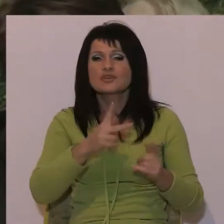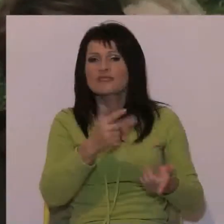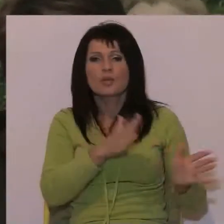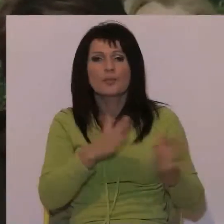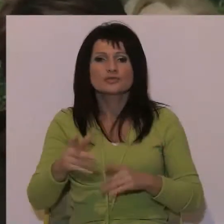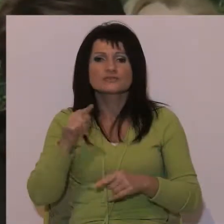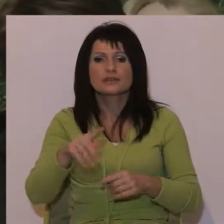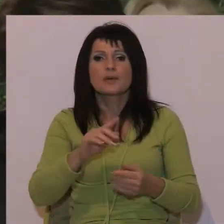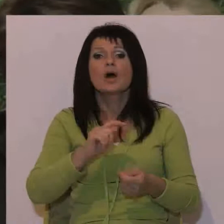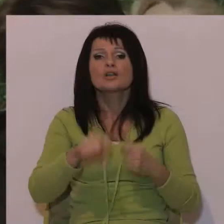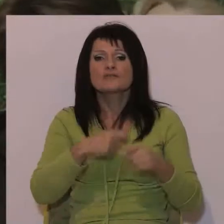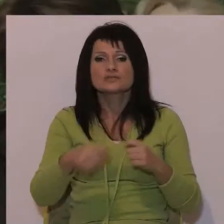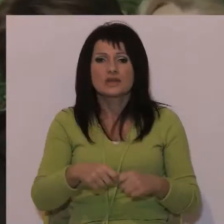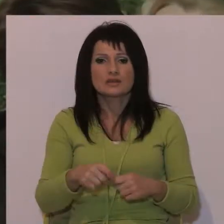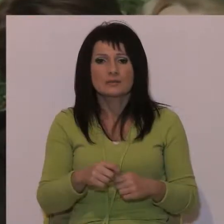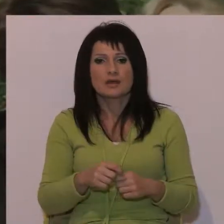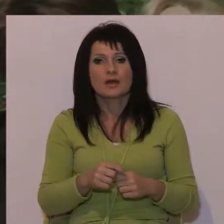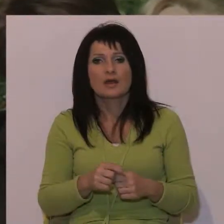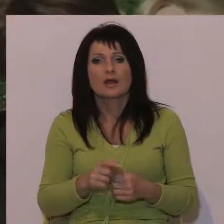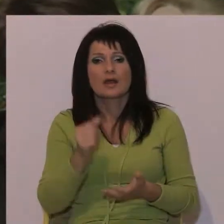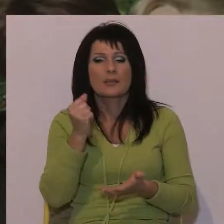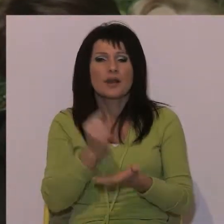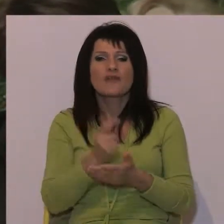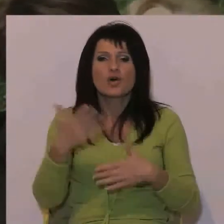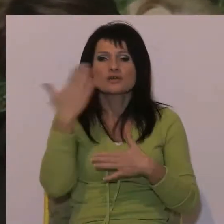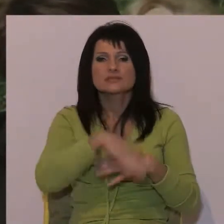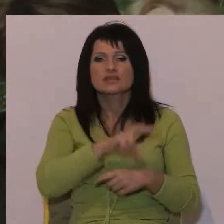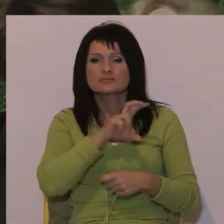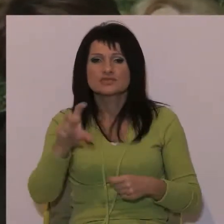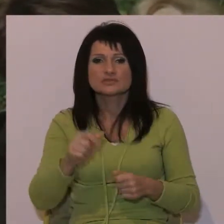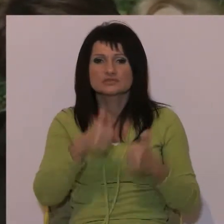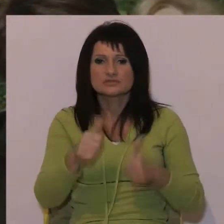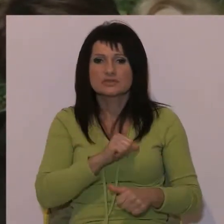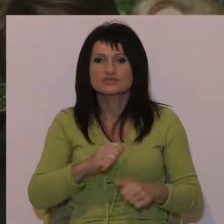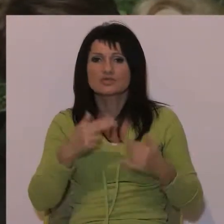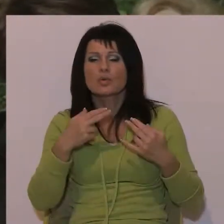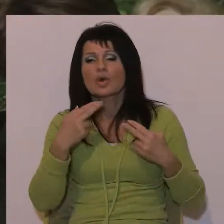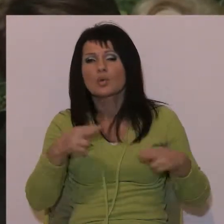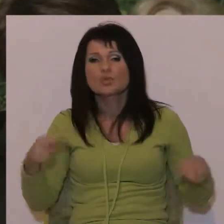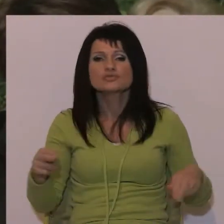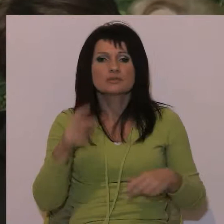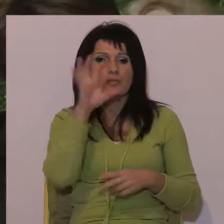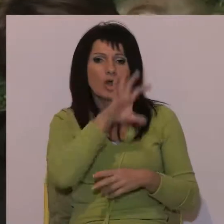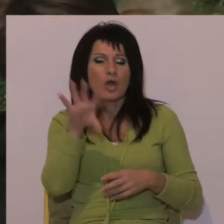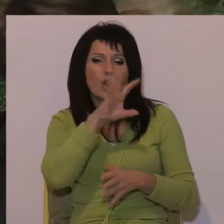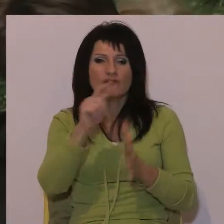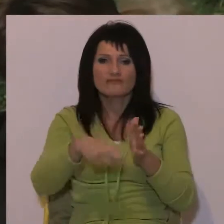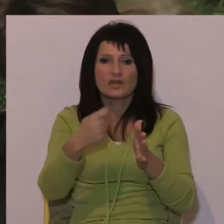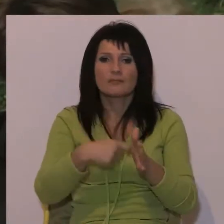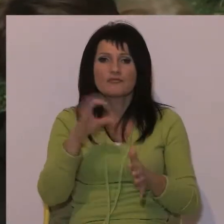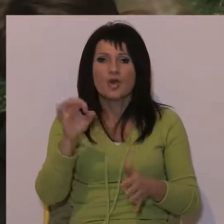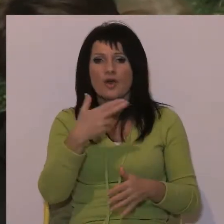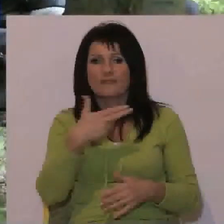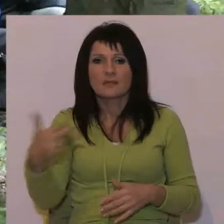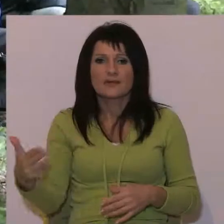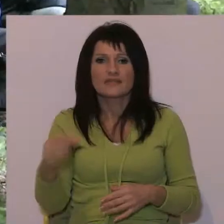związanym. Plagą ostatnich czasów staje się różnego rodzaju oglądanie filmów o